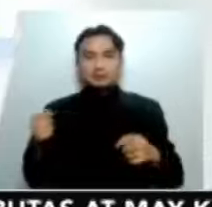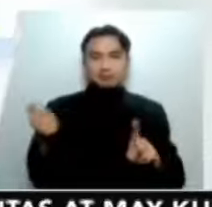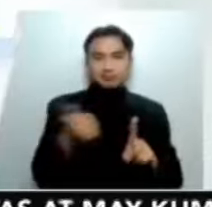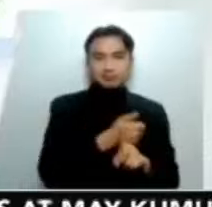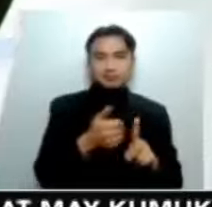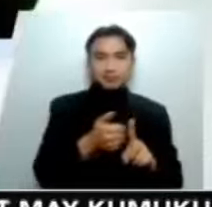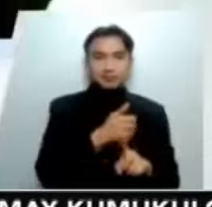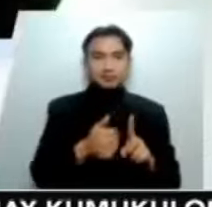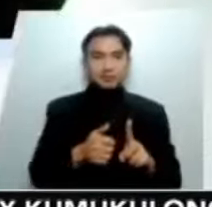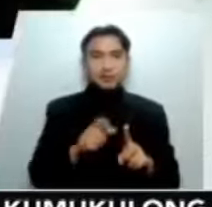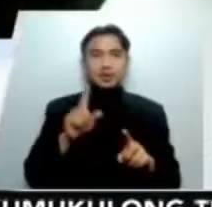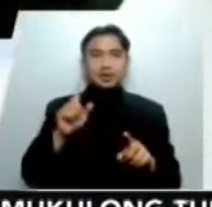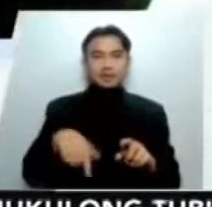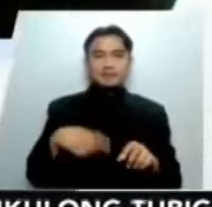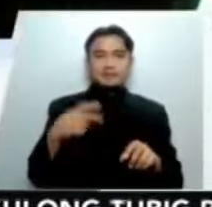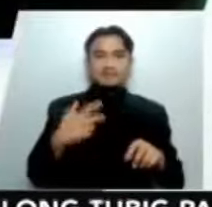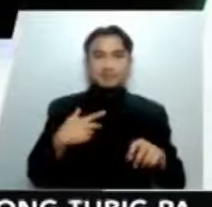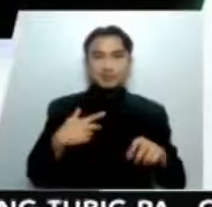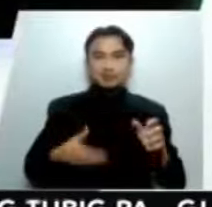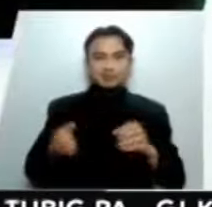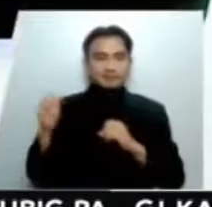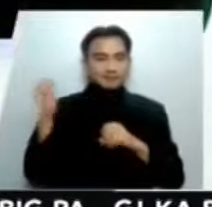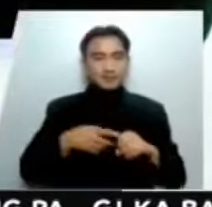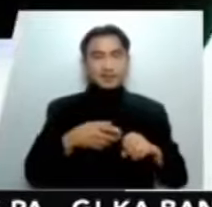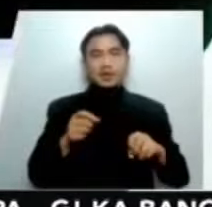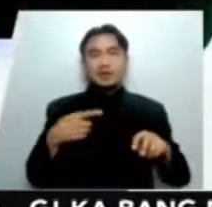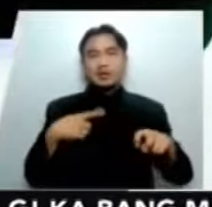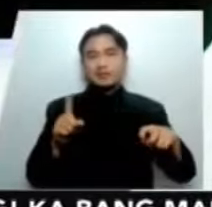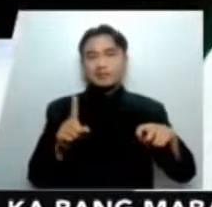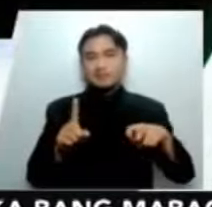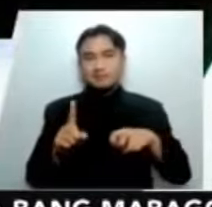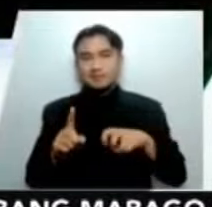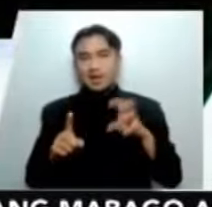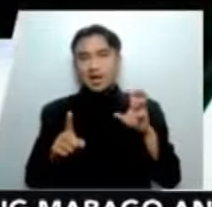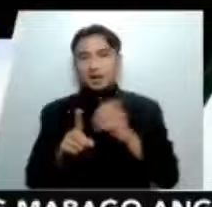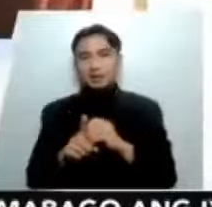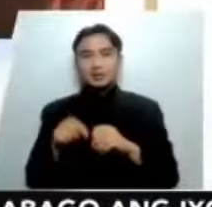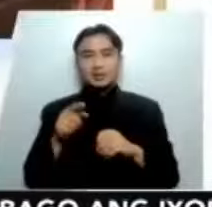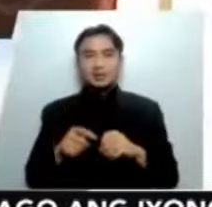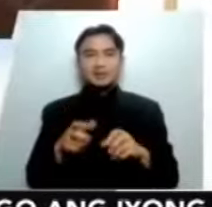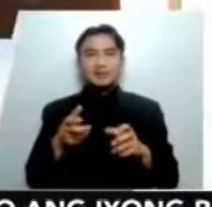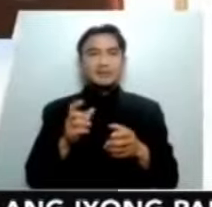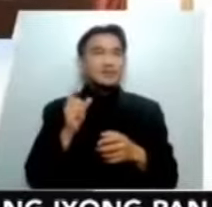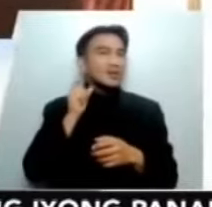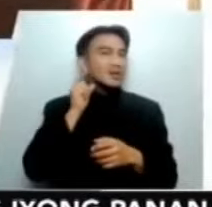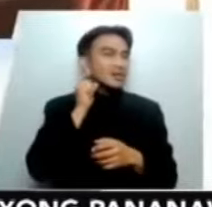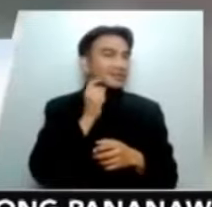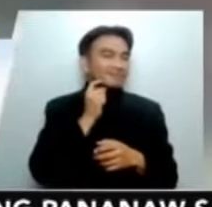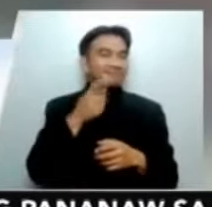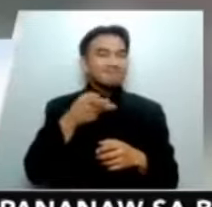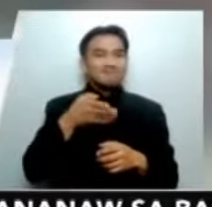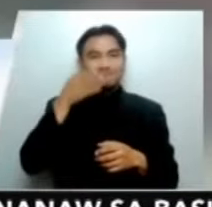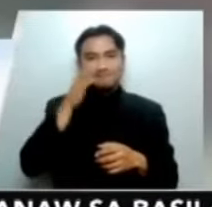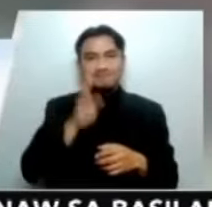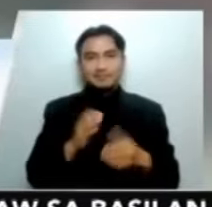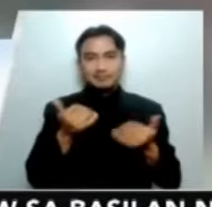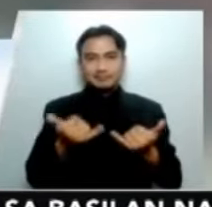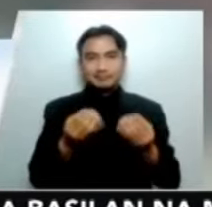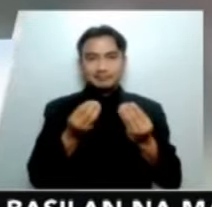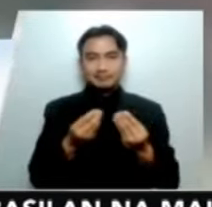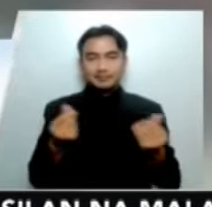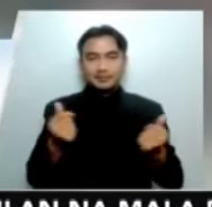at nangagat. Ginagamot pa ang basag na panga ni Justice. Tuloy ang kaso ng Biyaya Animal Care sa mga nanakit sa